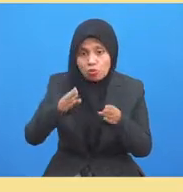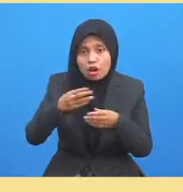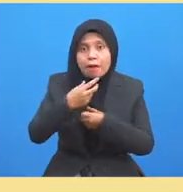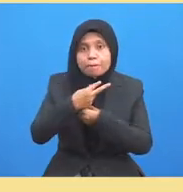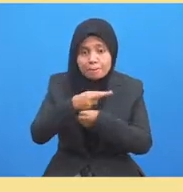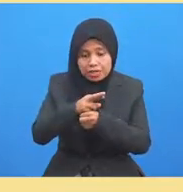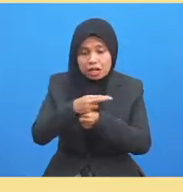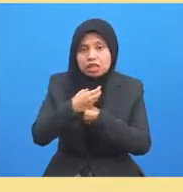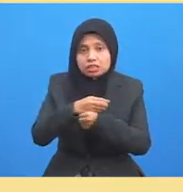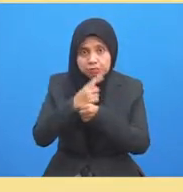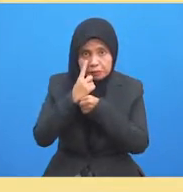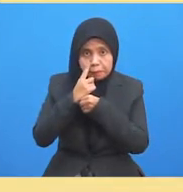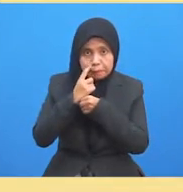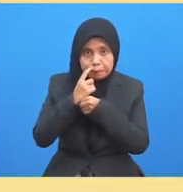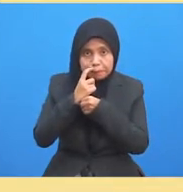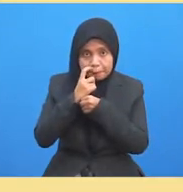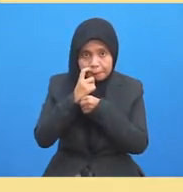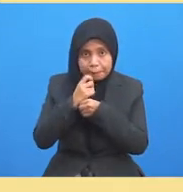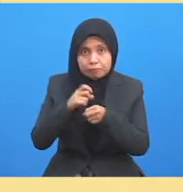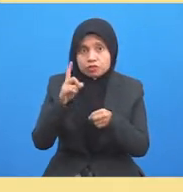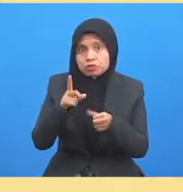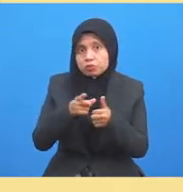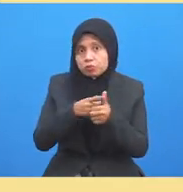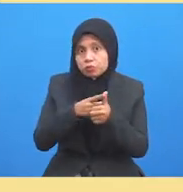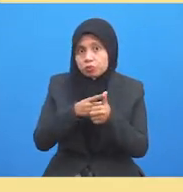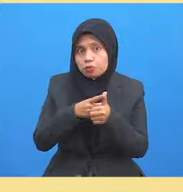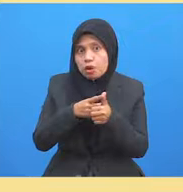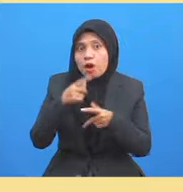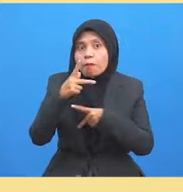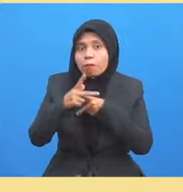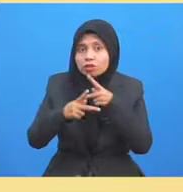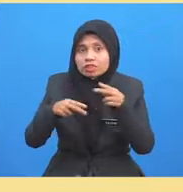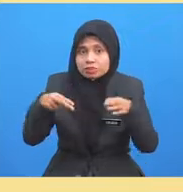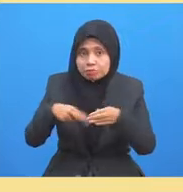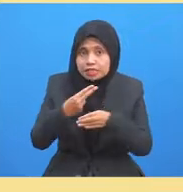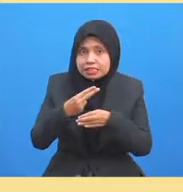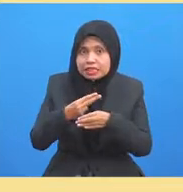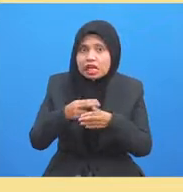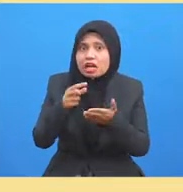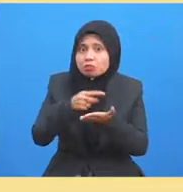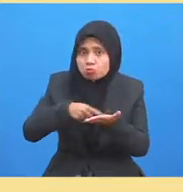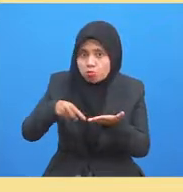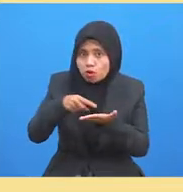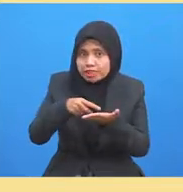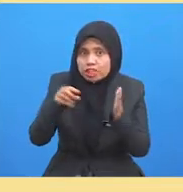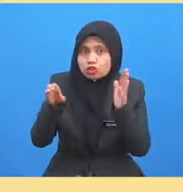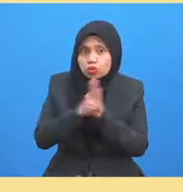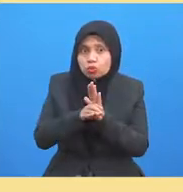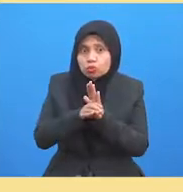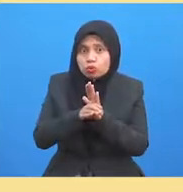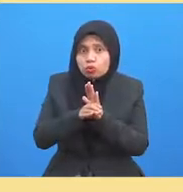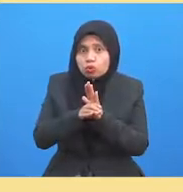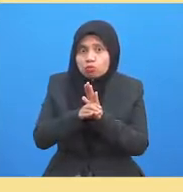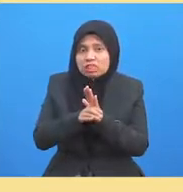cipta. Kriteria yang pertama, proses penghasilan sesebuah model olokan adalah bergantung